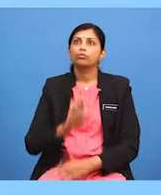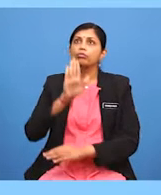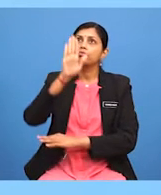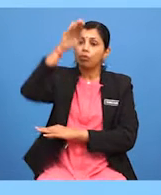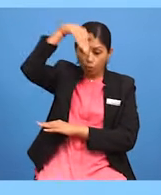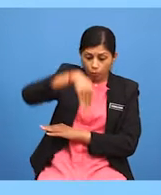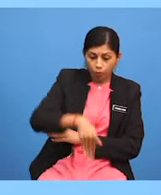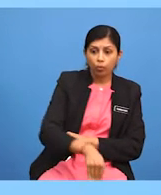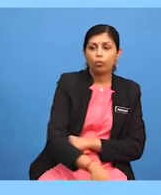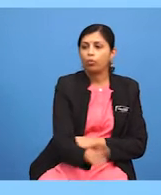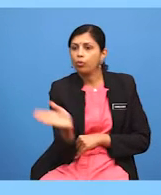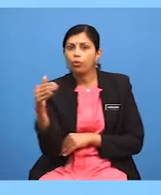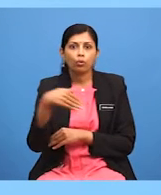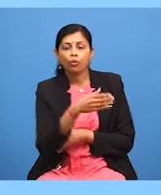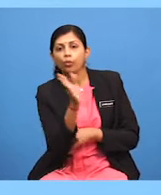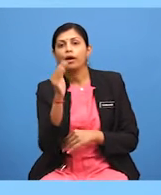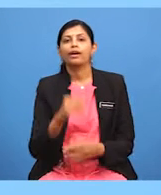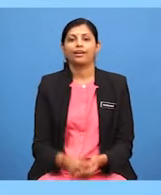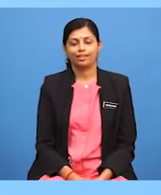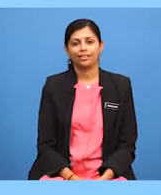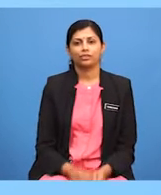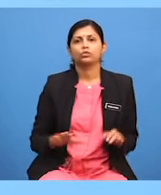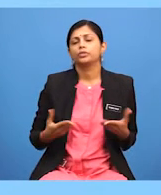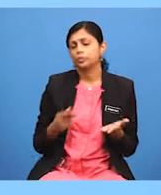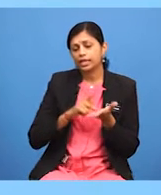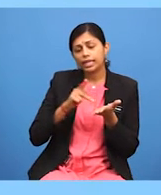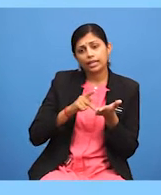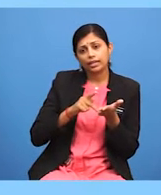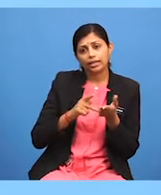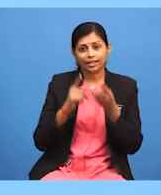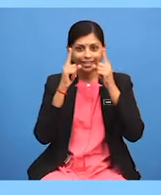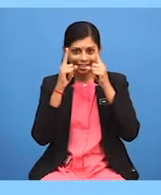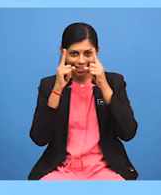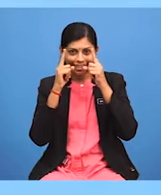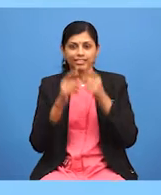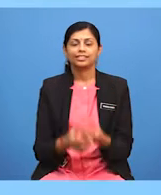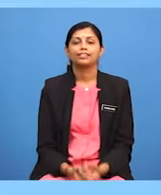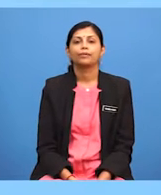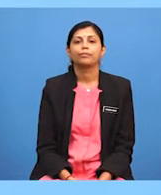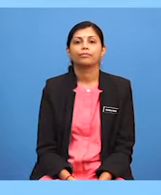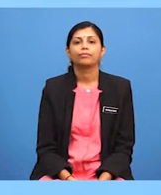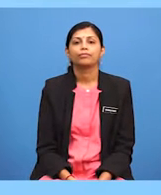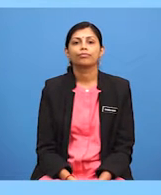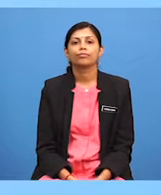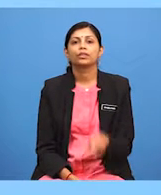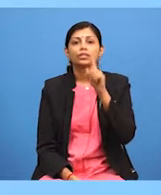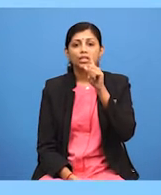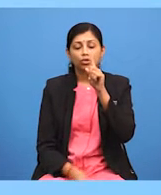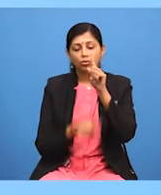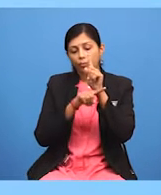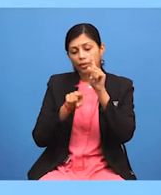curam. Formula tenaga kinetik ialah 1/2 darab